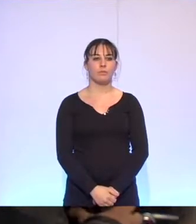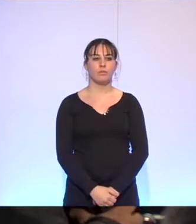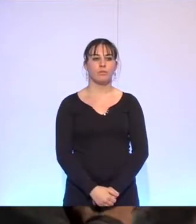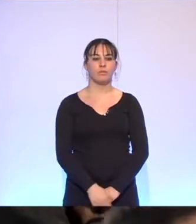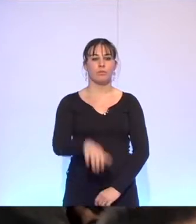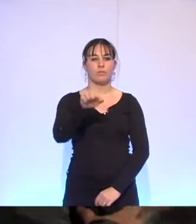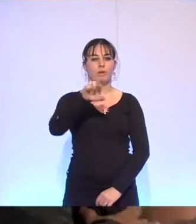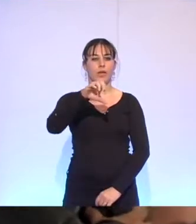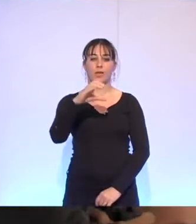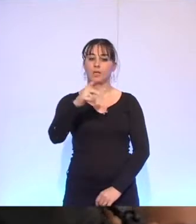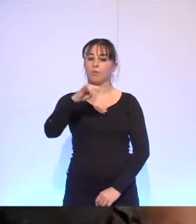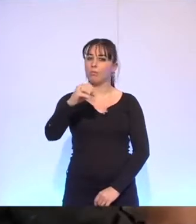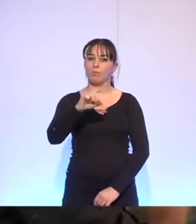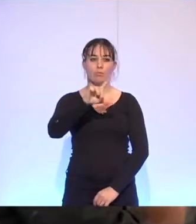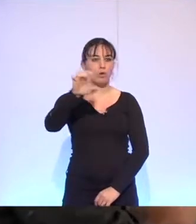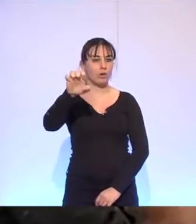Éric Piolle.